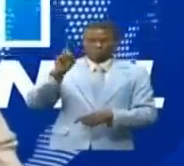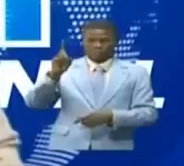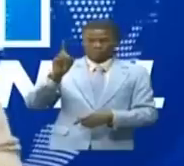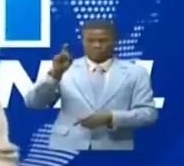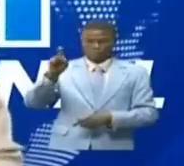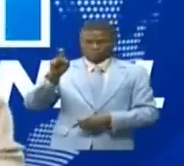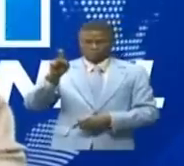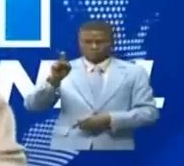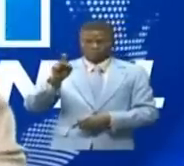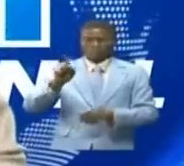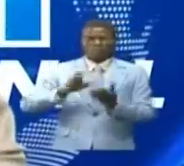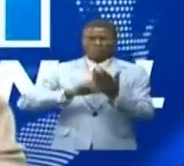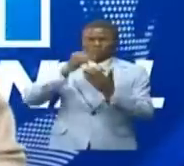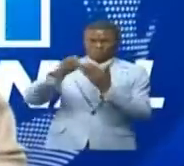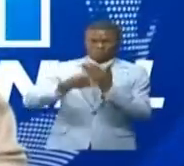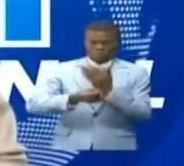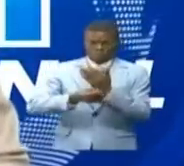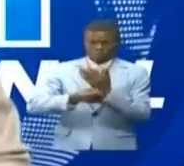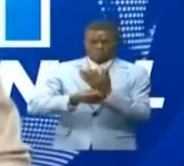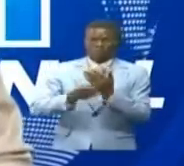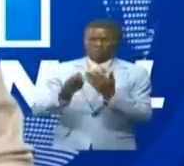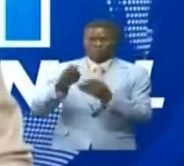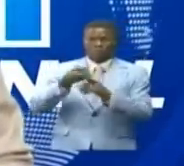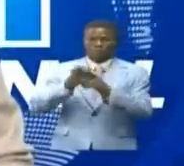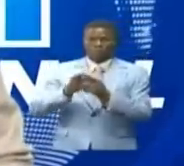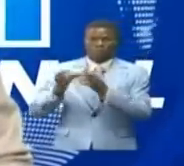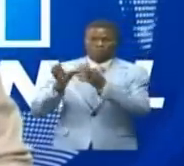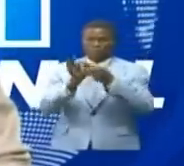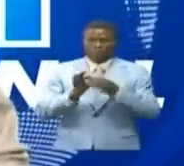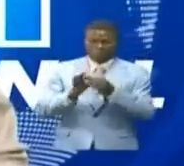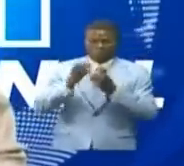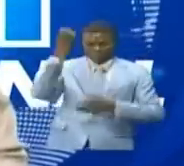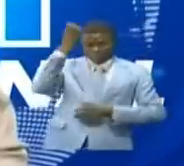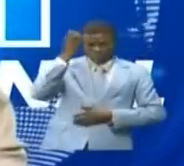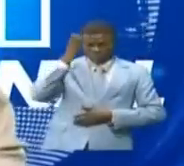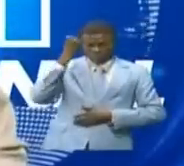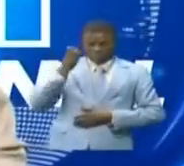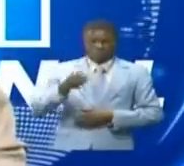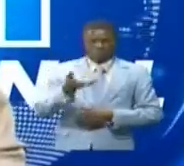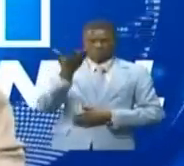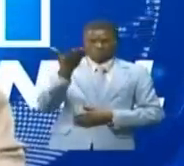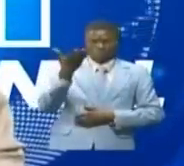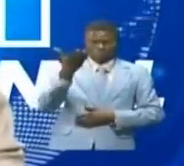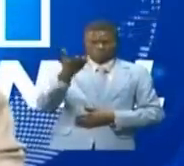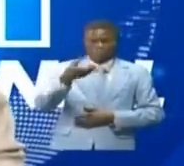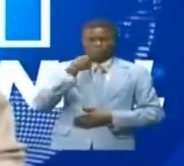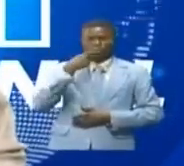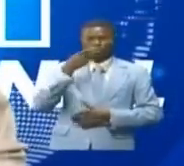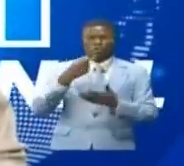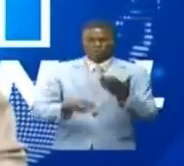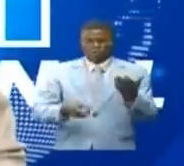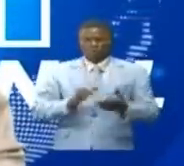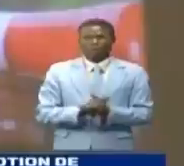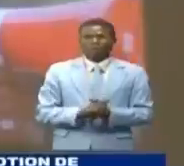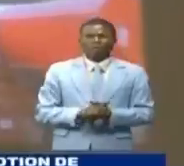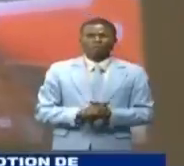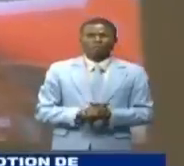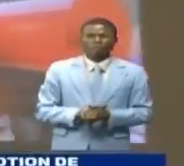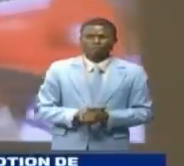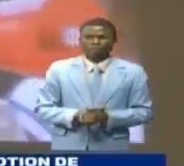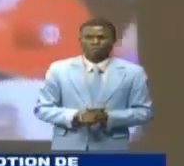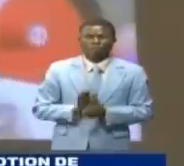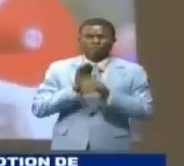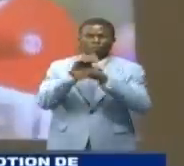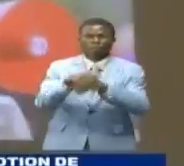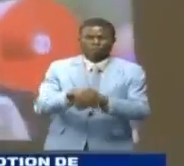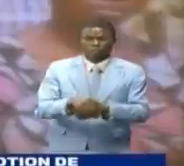est financé par l'Union européenne. Il est coordonné par Sylvain Toumba. Un reportage de Dada Chabani. Impliquées dans